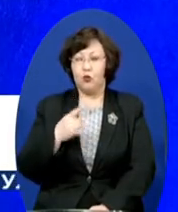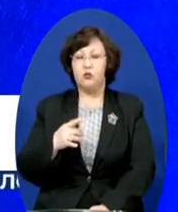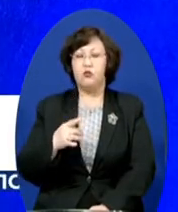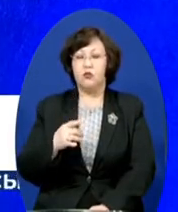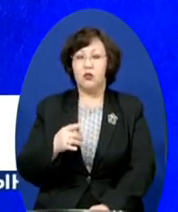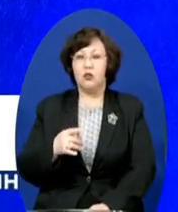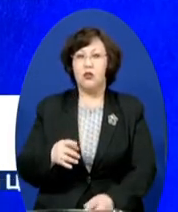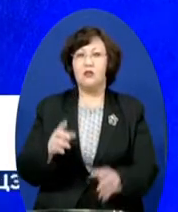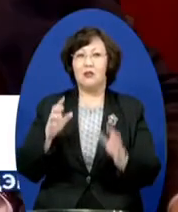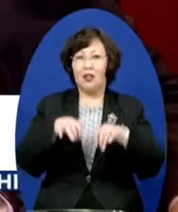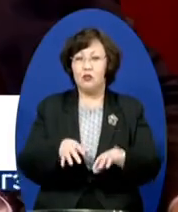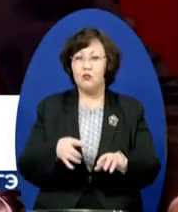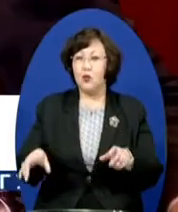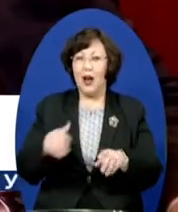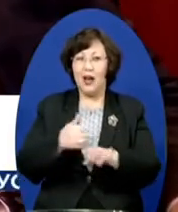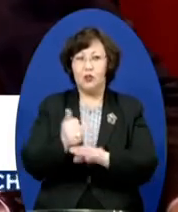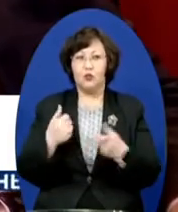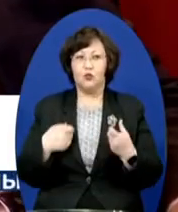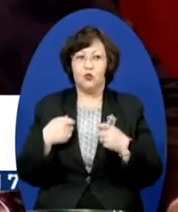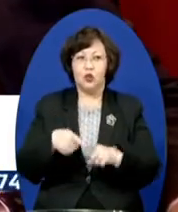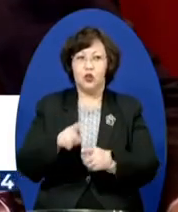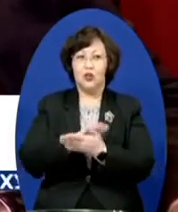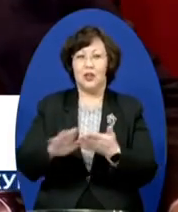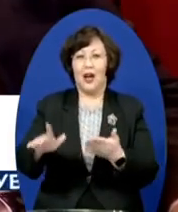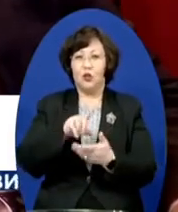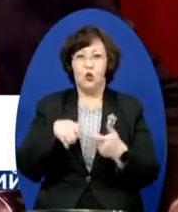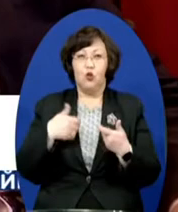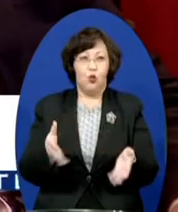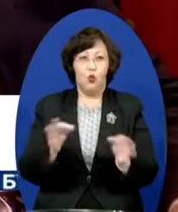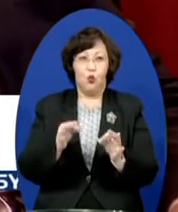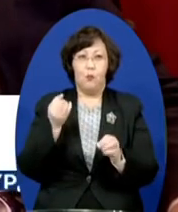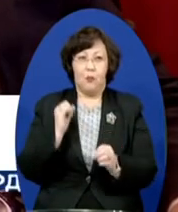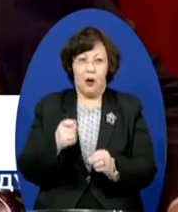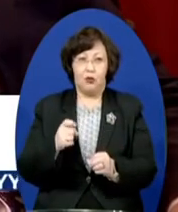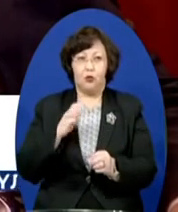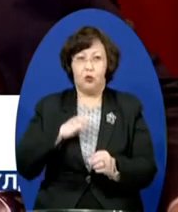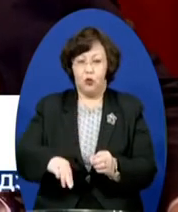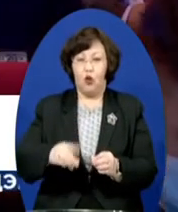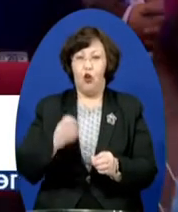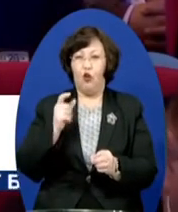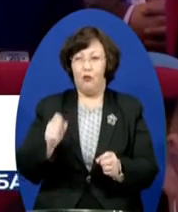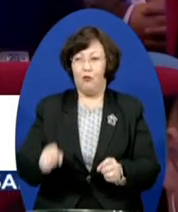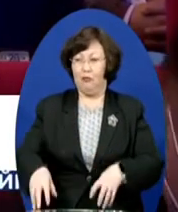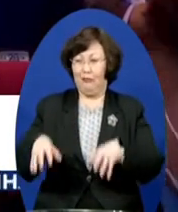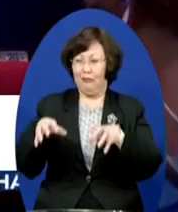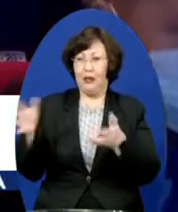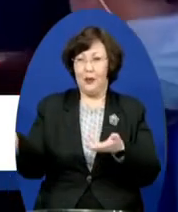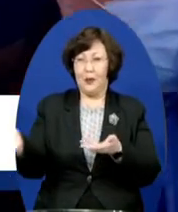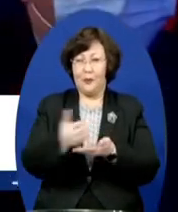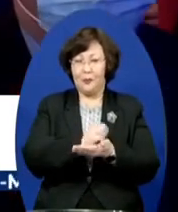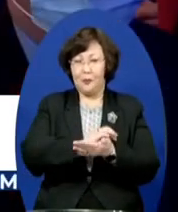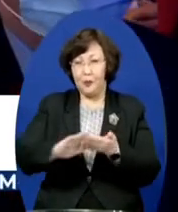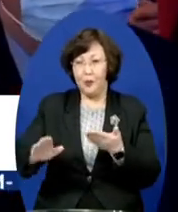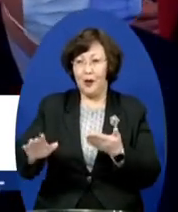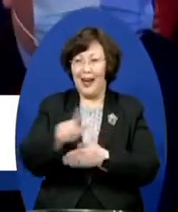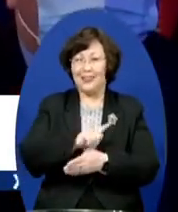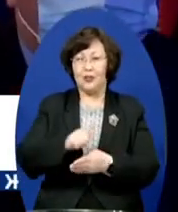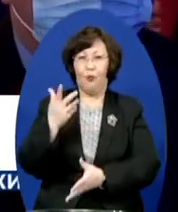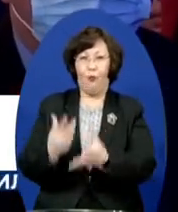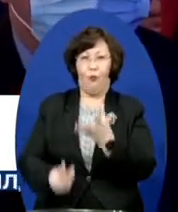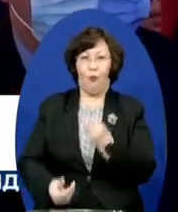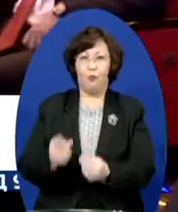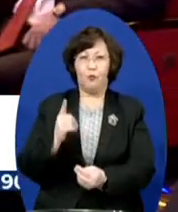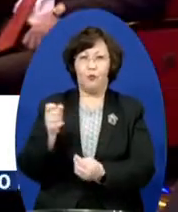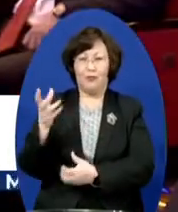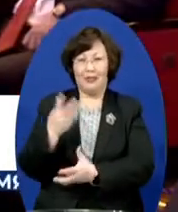орчимд аялал жуулчлалын зориултаар шинээр газар олгохгүй байх асуудал хүндэгдэж байна. Мөн хор хогийг цэвэрлэх, хөрсний бохирдлын их үүсвэр болсон